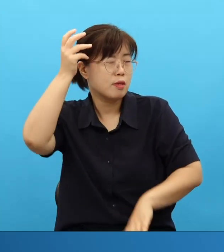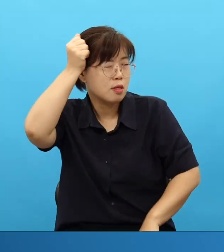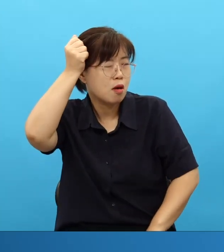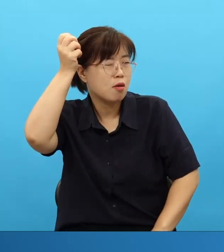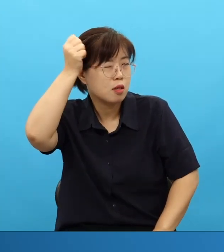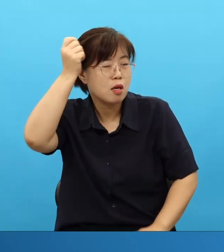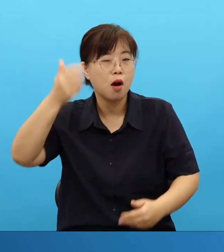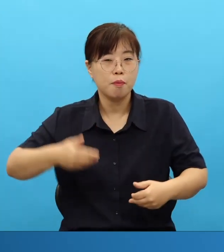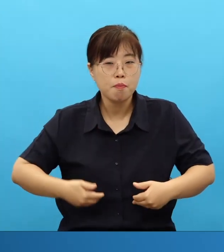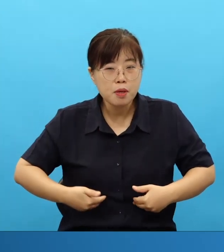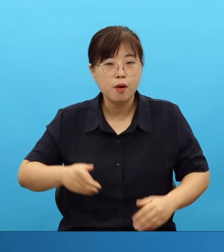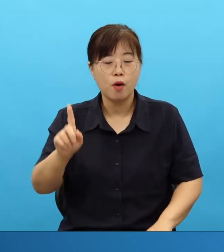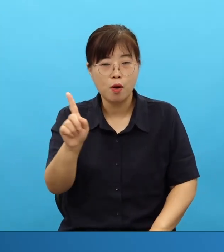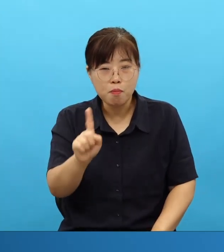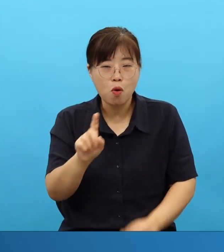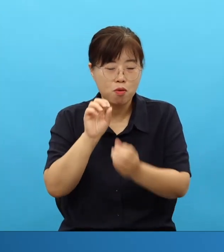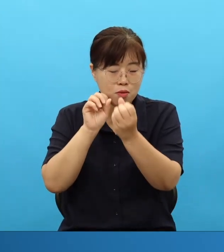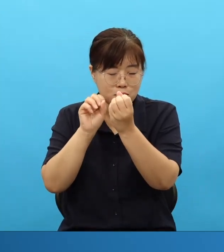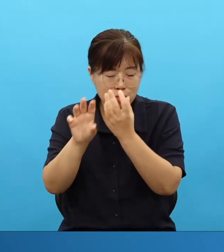예 이렇게 될